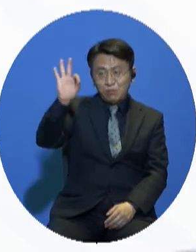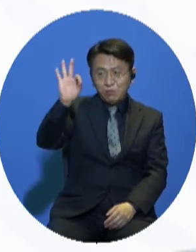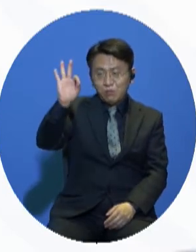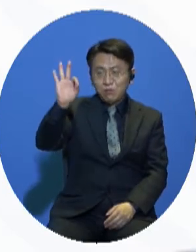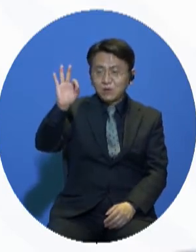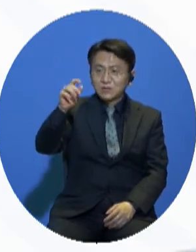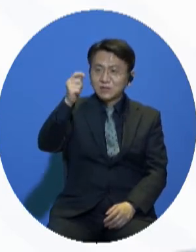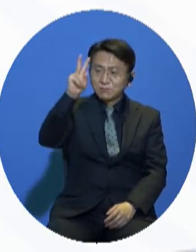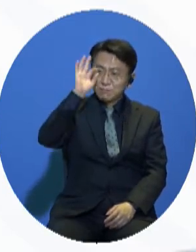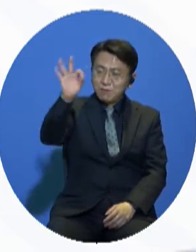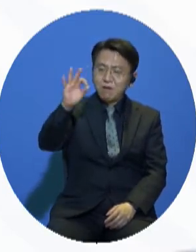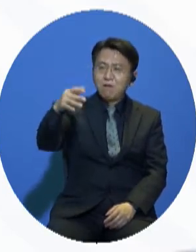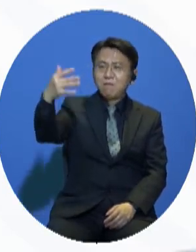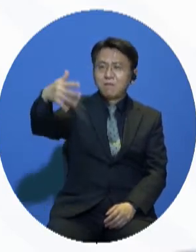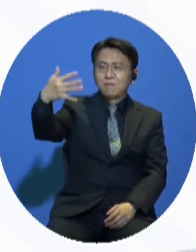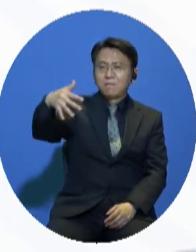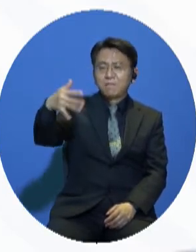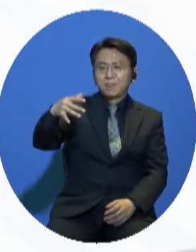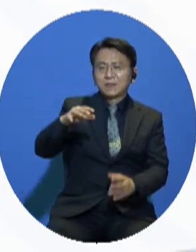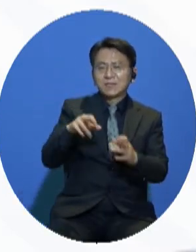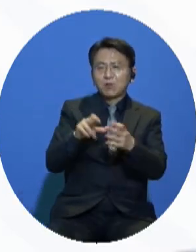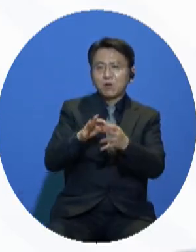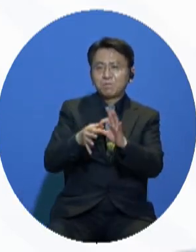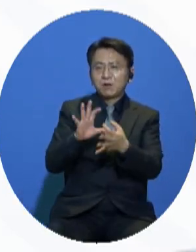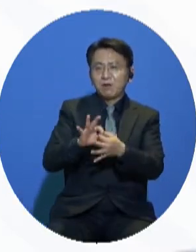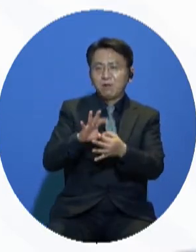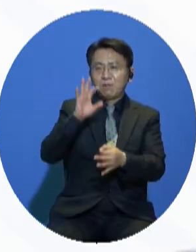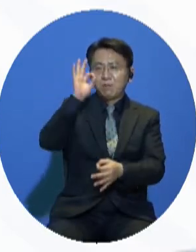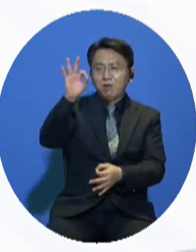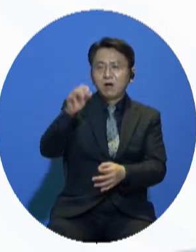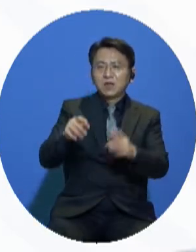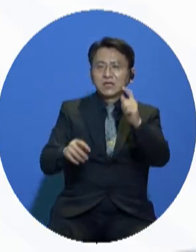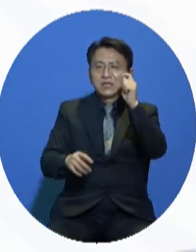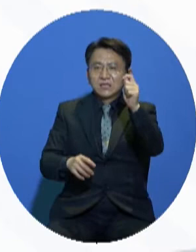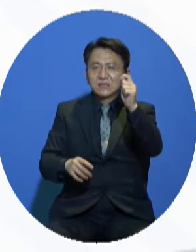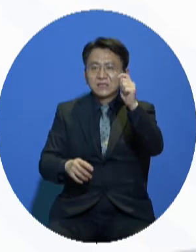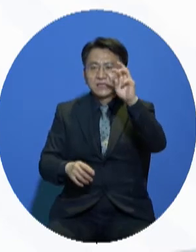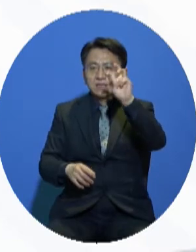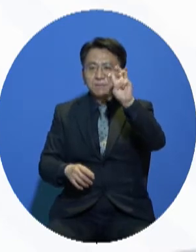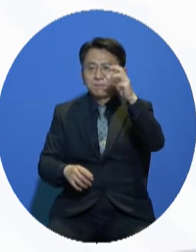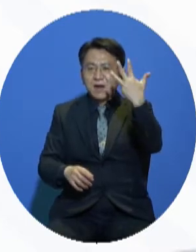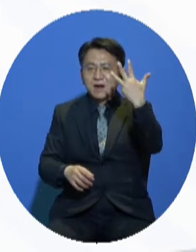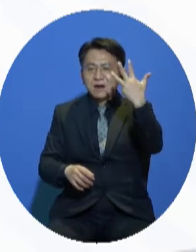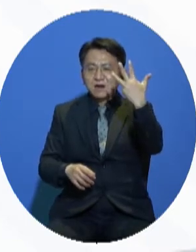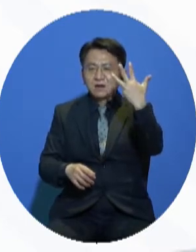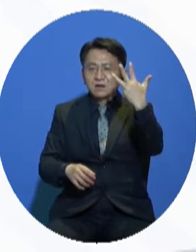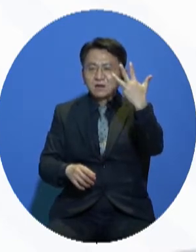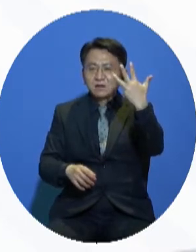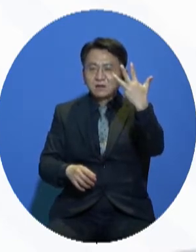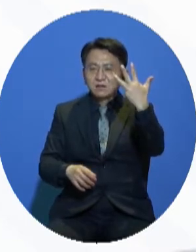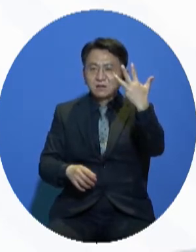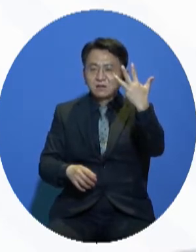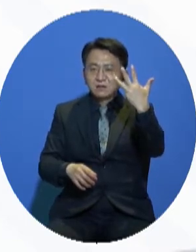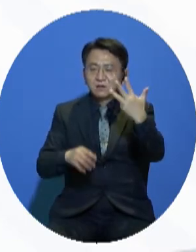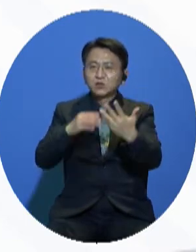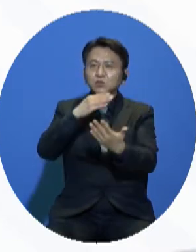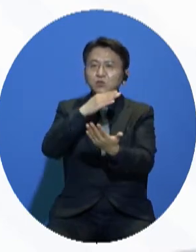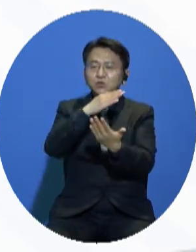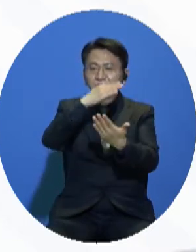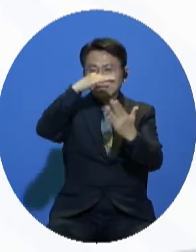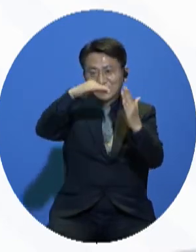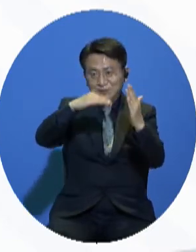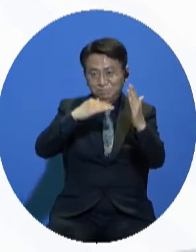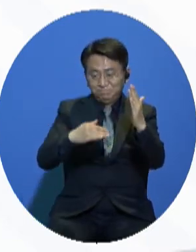대회를 보게 됐습니다. 그래서 패럴림픽에서 T38 등급 경기를 보게 되었습니다.